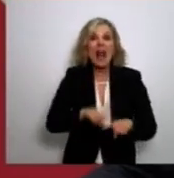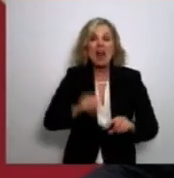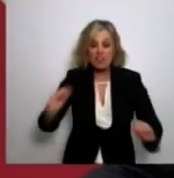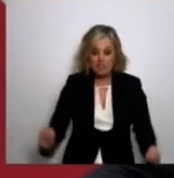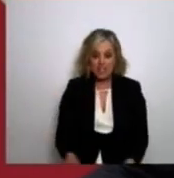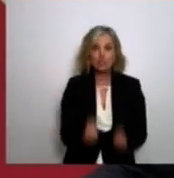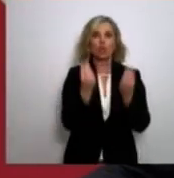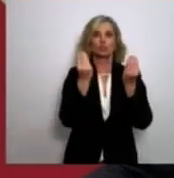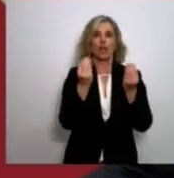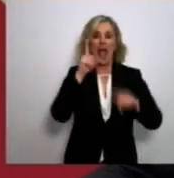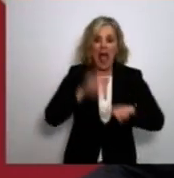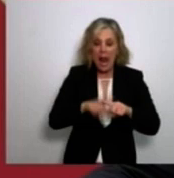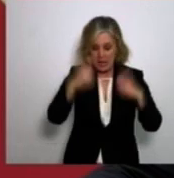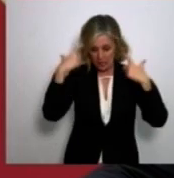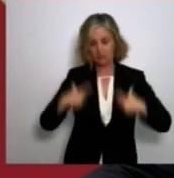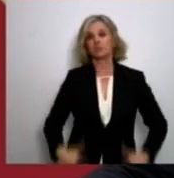καταλήξουμε.